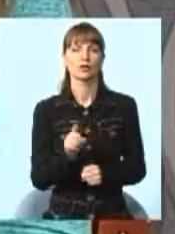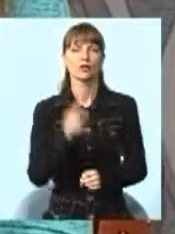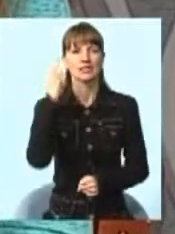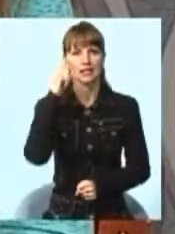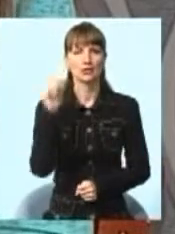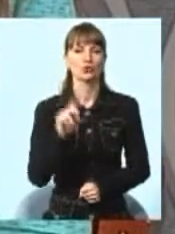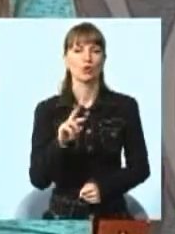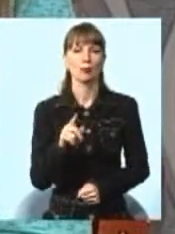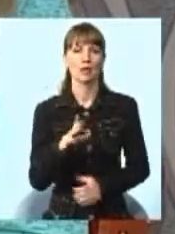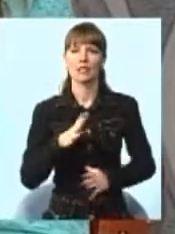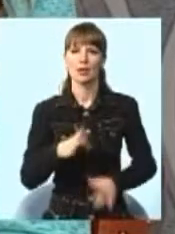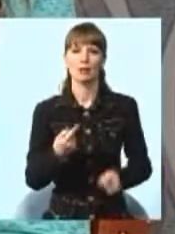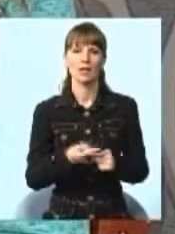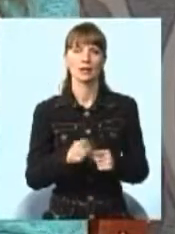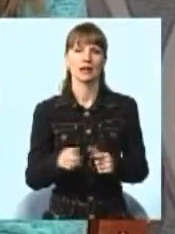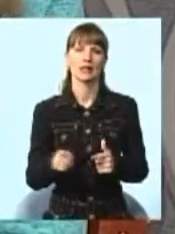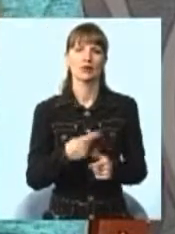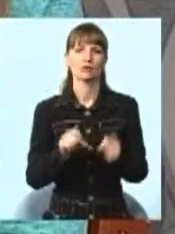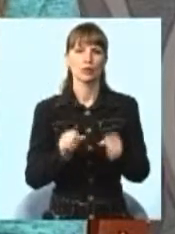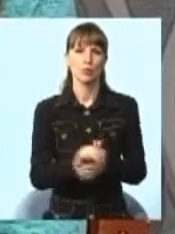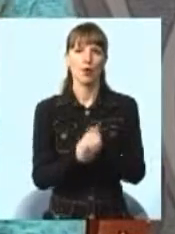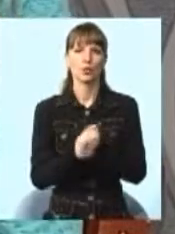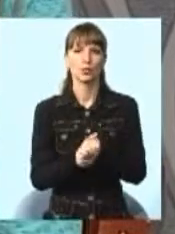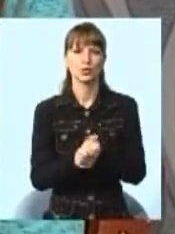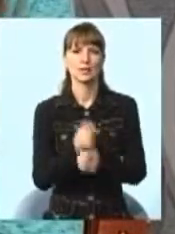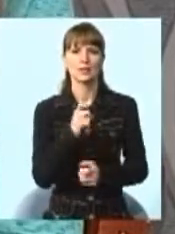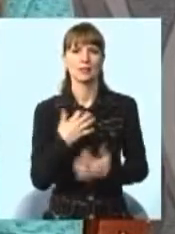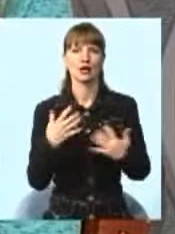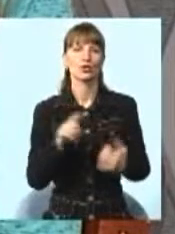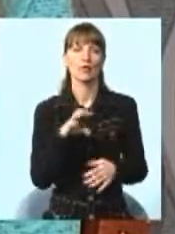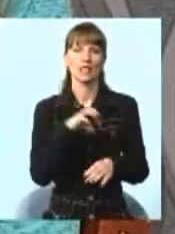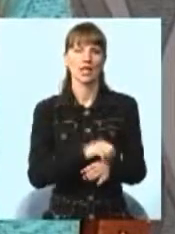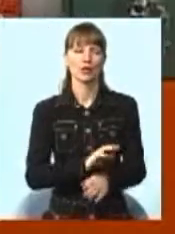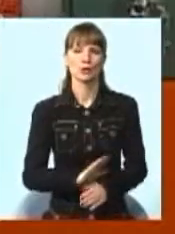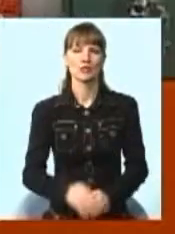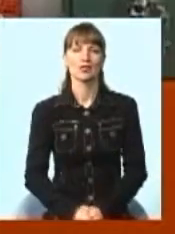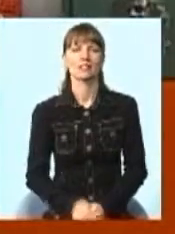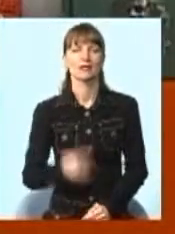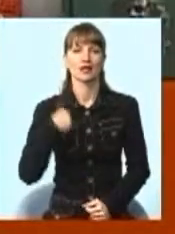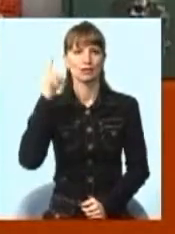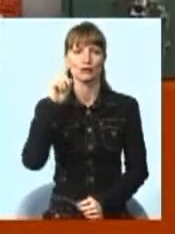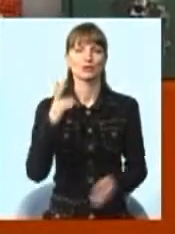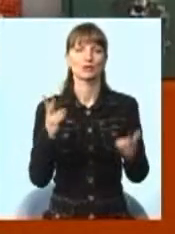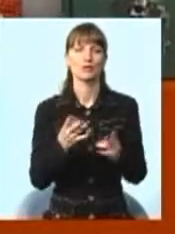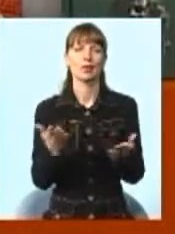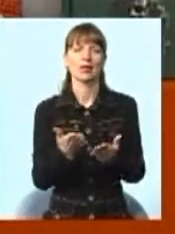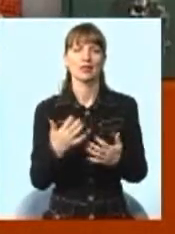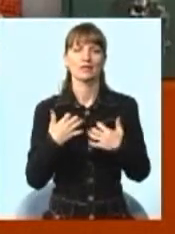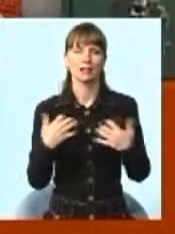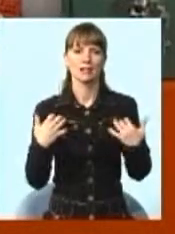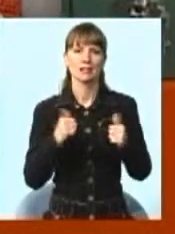знати, щоб уникнути цього, чи може якось потоваришувати з тваринами, щоб вони їх не кусали? Мені здається, що треба якось